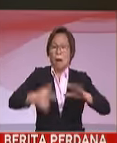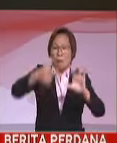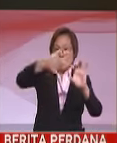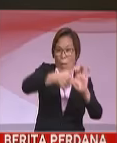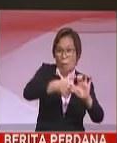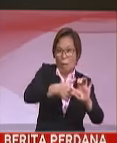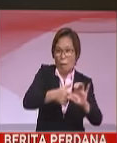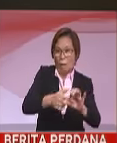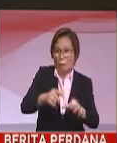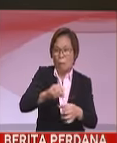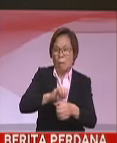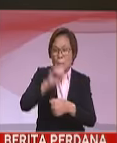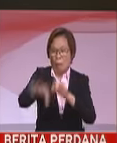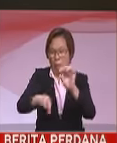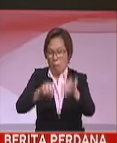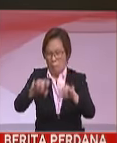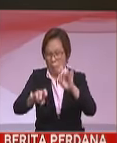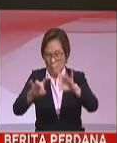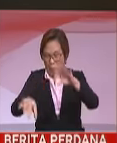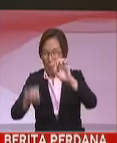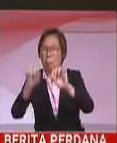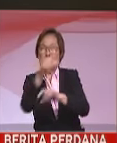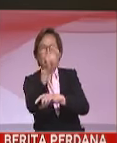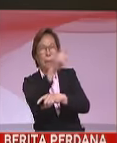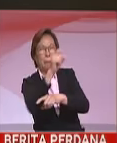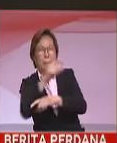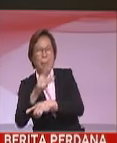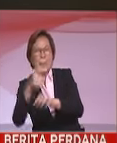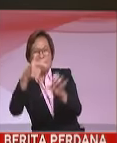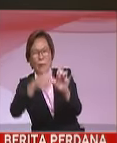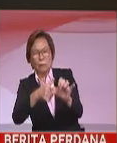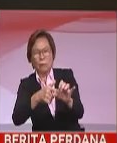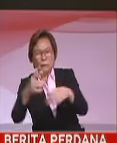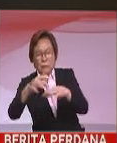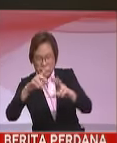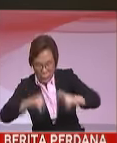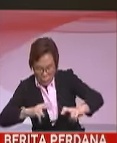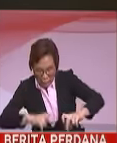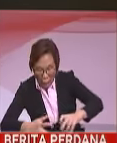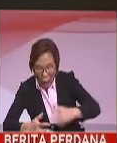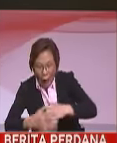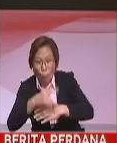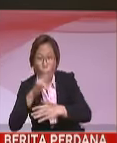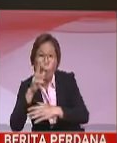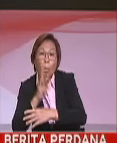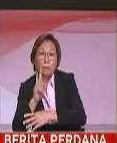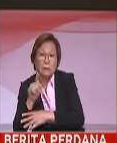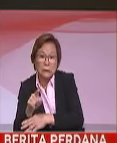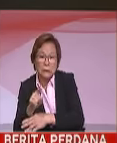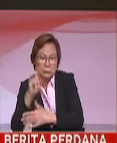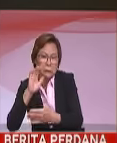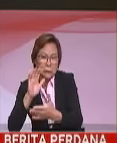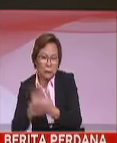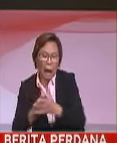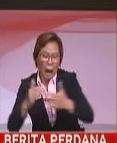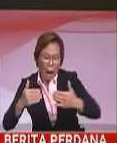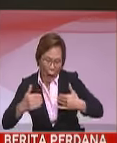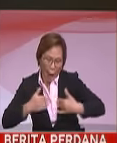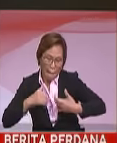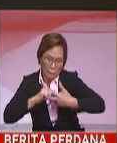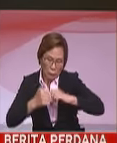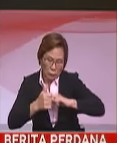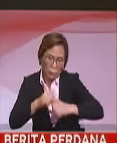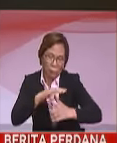kesan renjisan minyak petrol pada dinding bilik. Siasatan awal juga mendapati wanita itu dipercayai mengalami